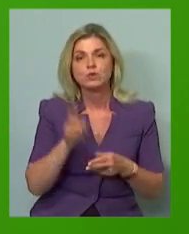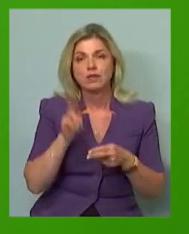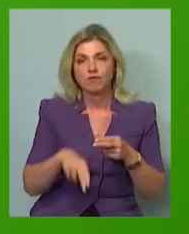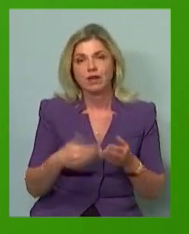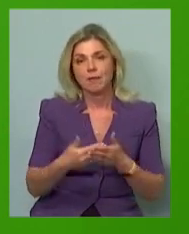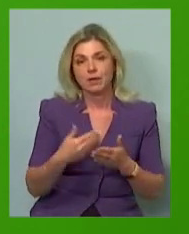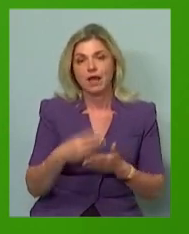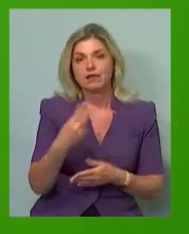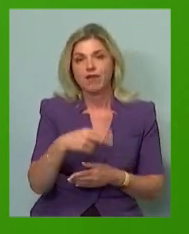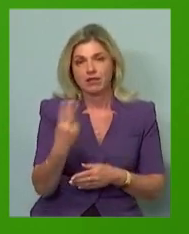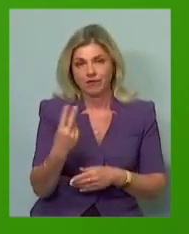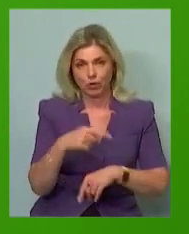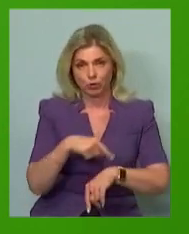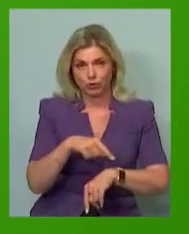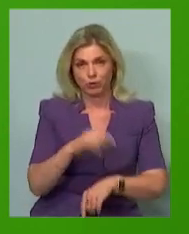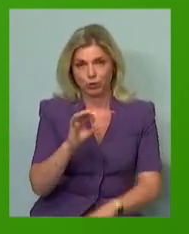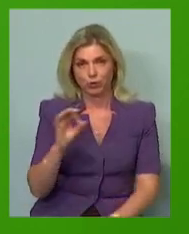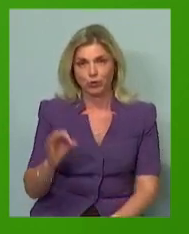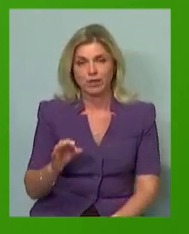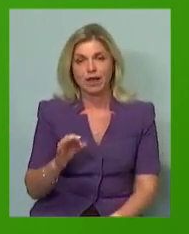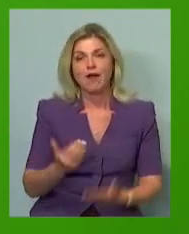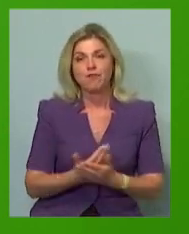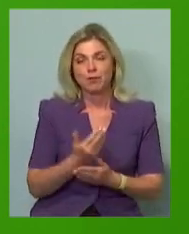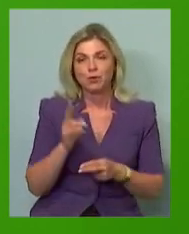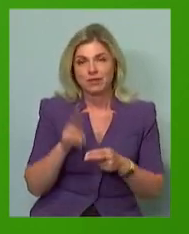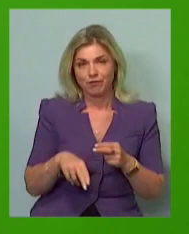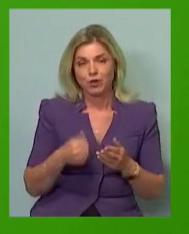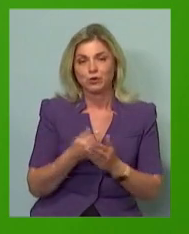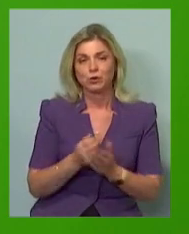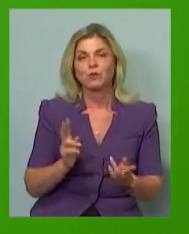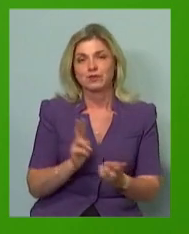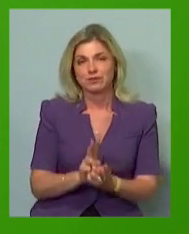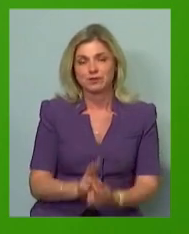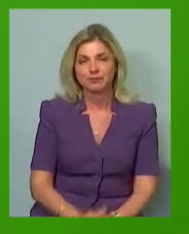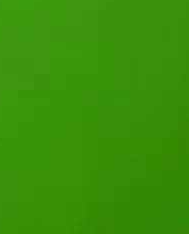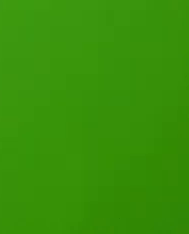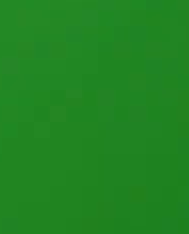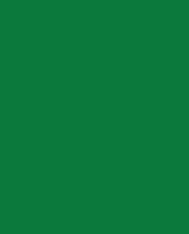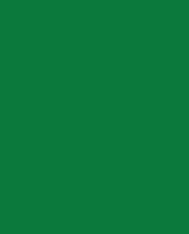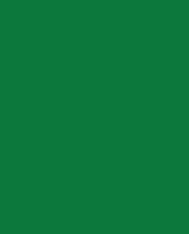22:00. На цьому випуск завершено. Гарного вечора. До зустрічі.